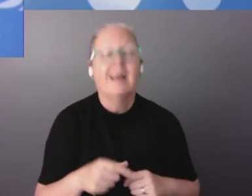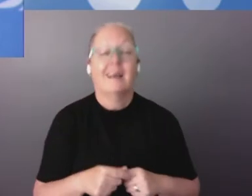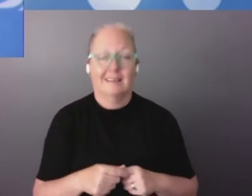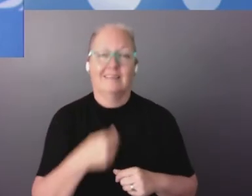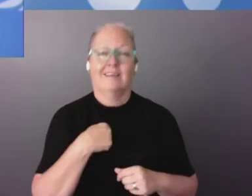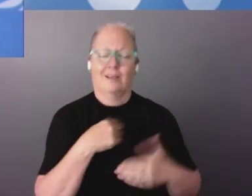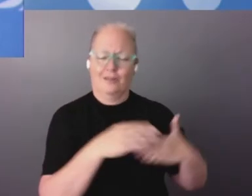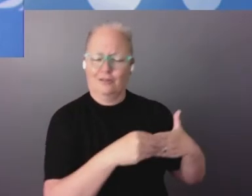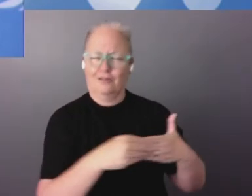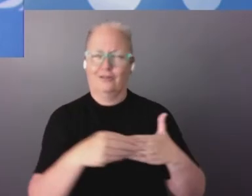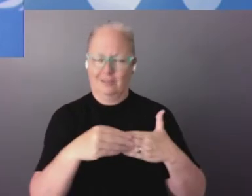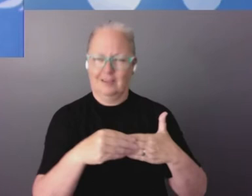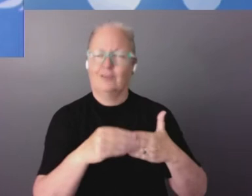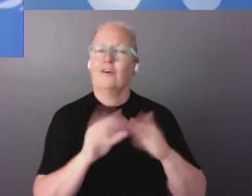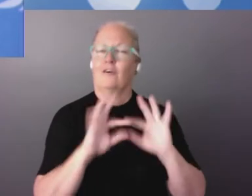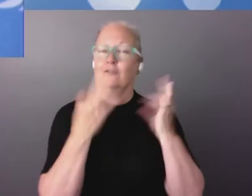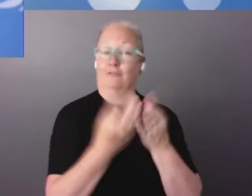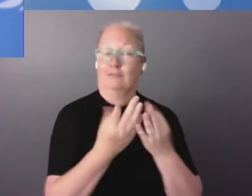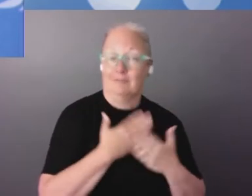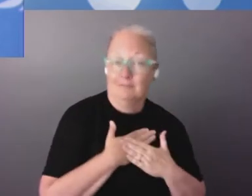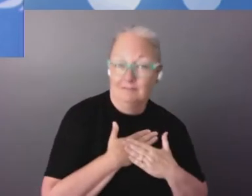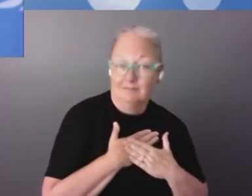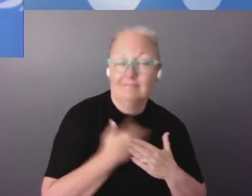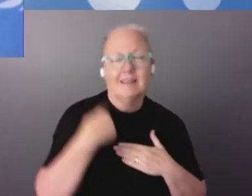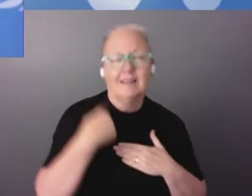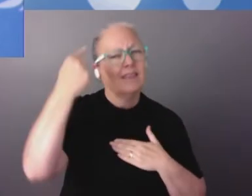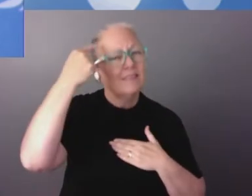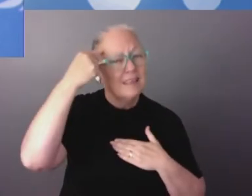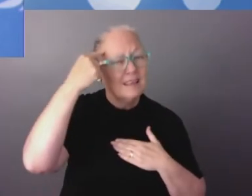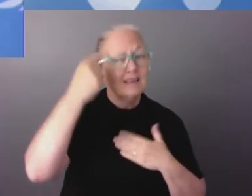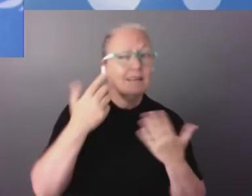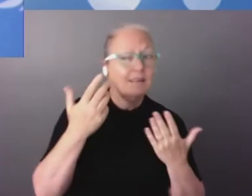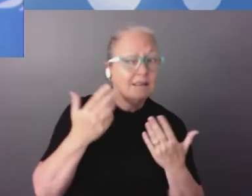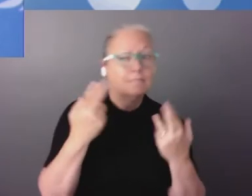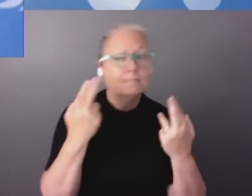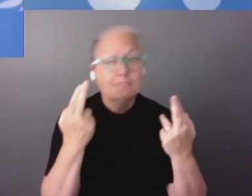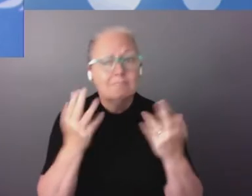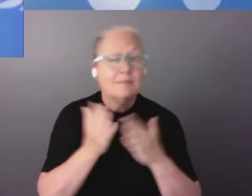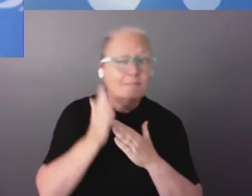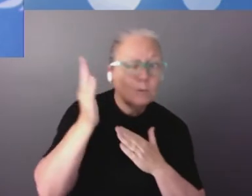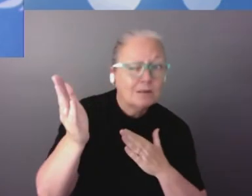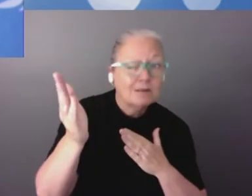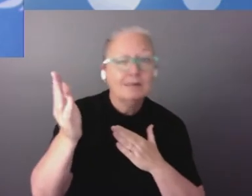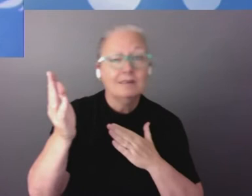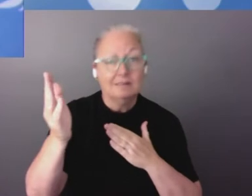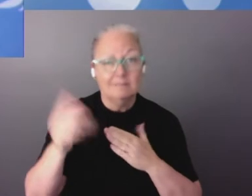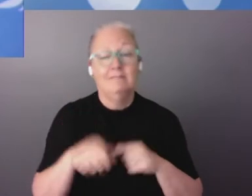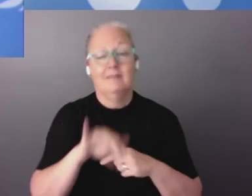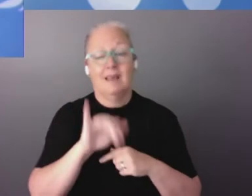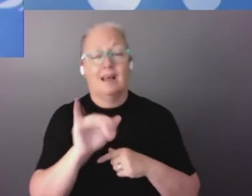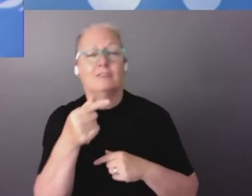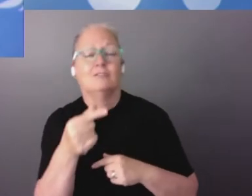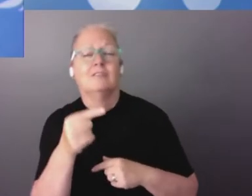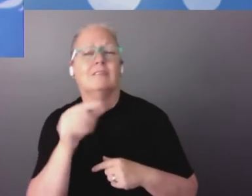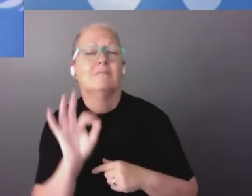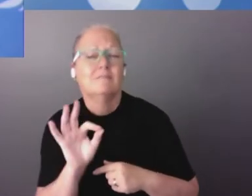المتاح للجميع. إن اتحاد الدولي للاتصالات ومنذ سنوات يدعم القمة الرقمية للأمم